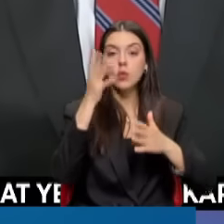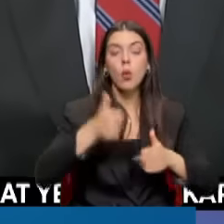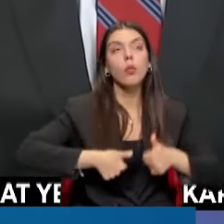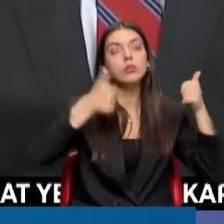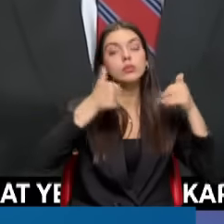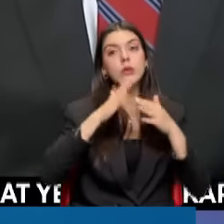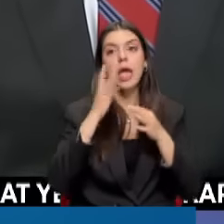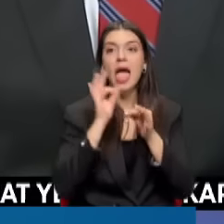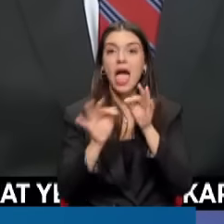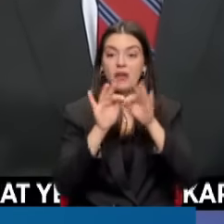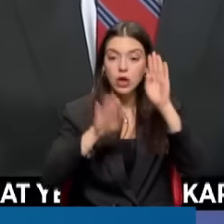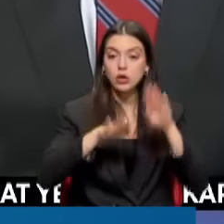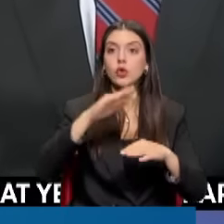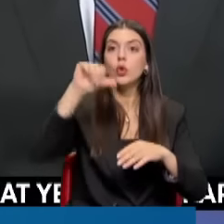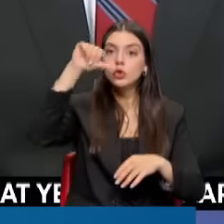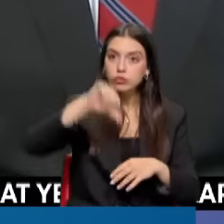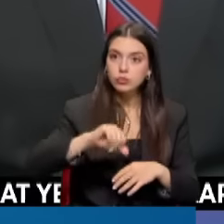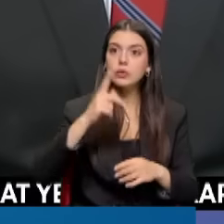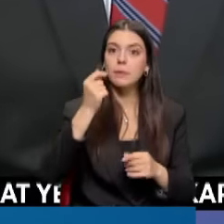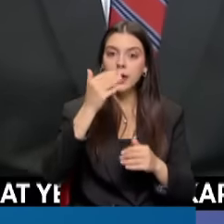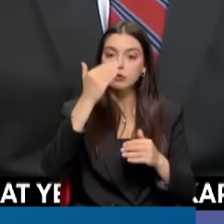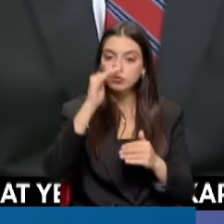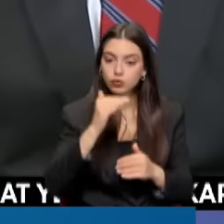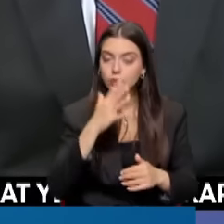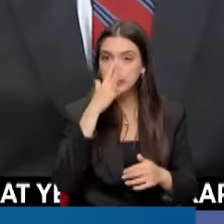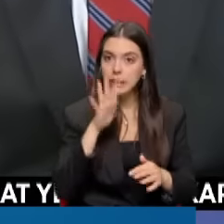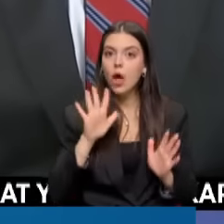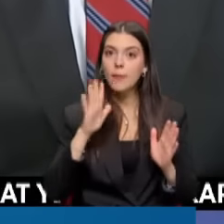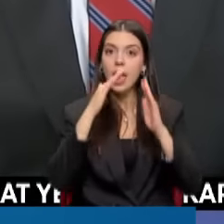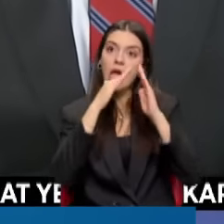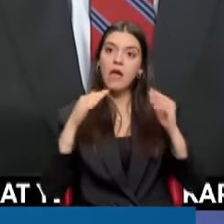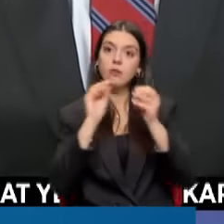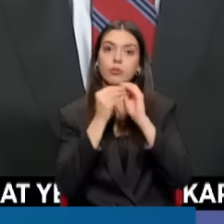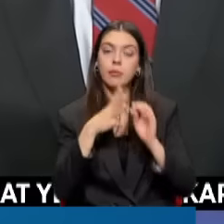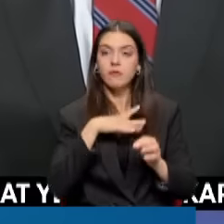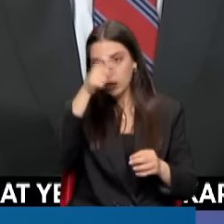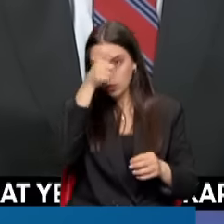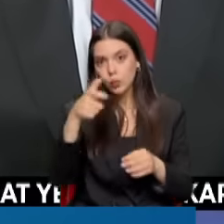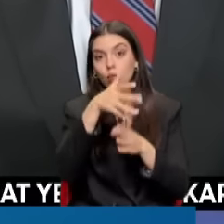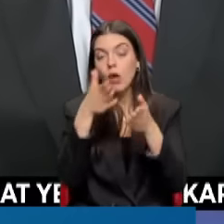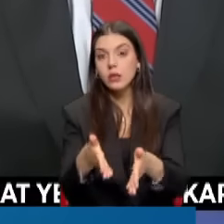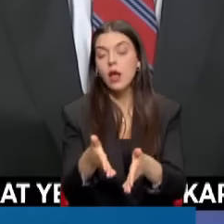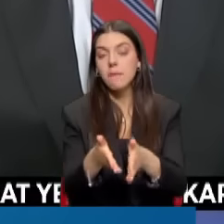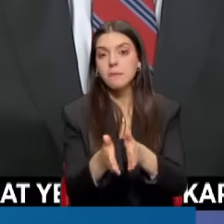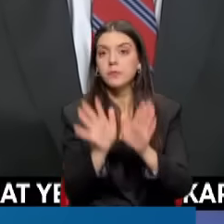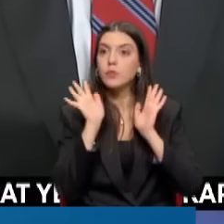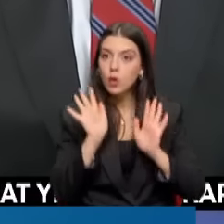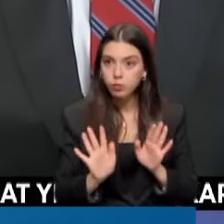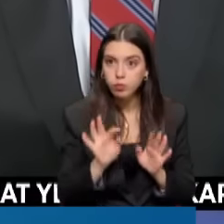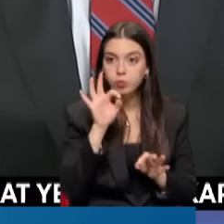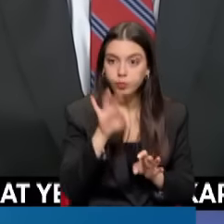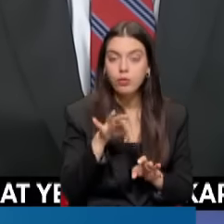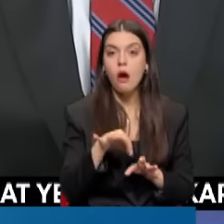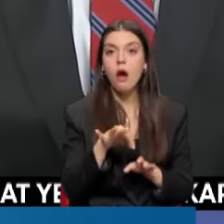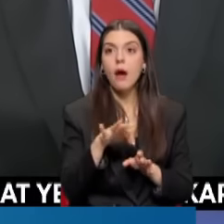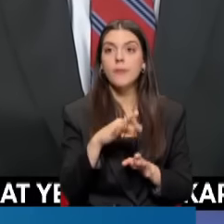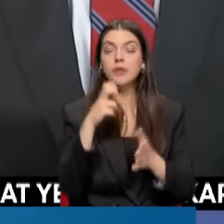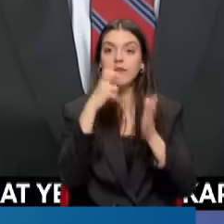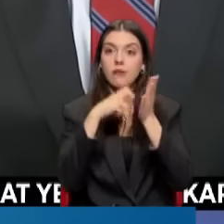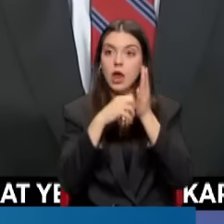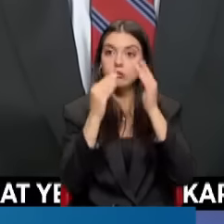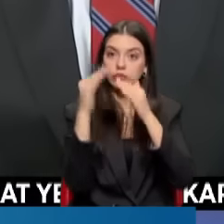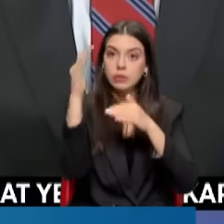Hani Enflasyonun düşmesiyle biraz aşağı gelmesi bekleniyor ciddi bir konut sorunu var Türkiye'de şu anda yani eee burada vergiyi artırmak